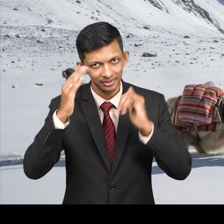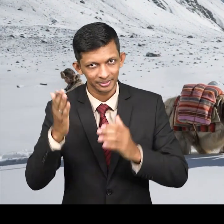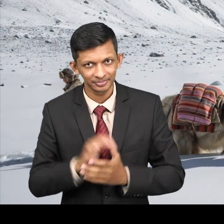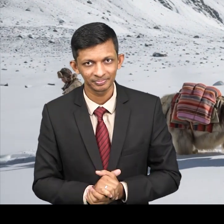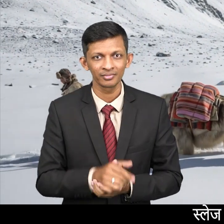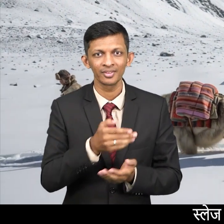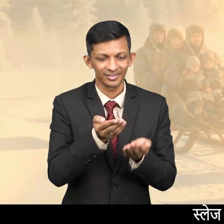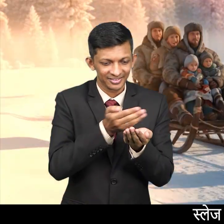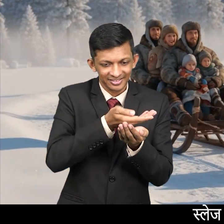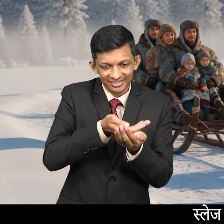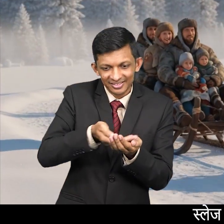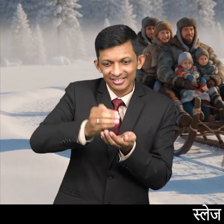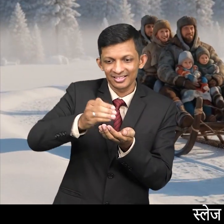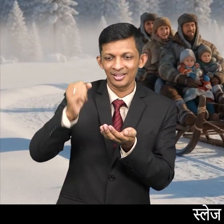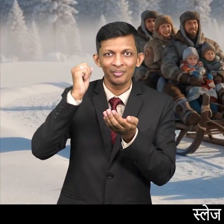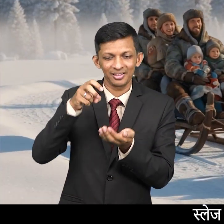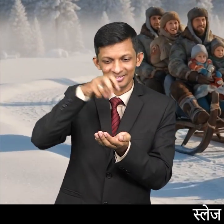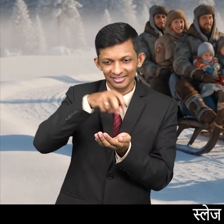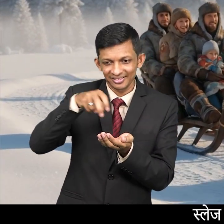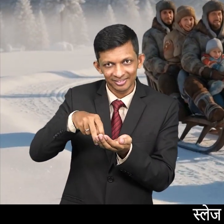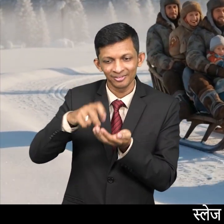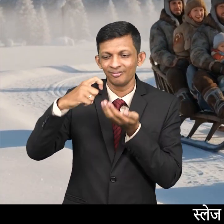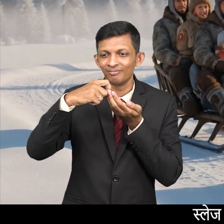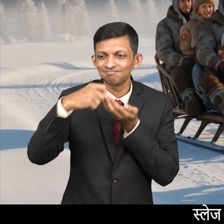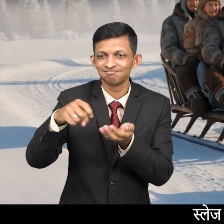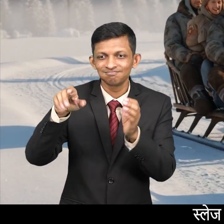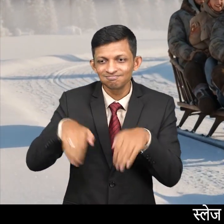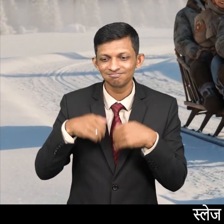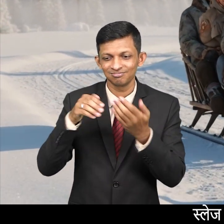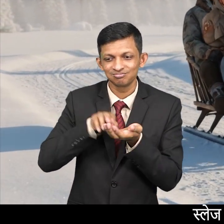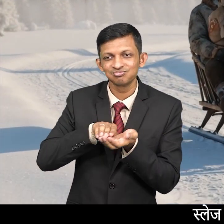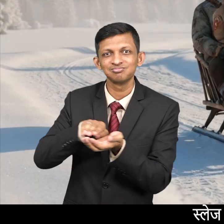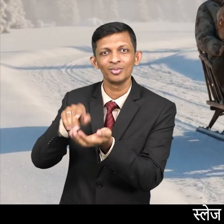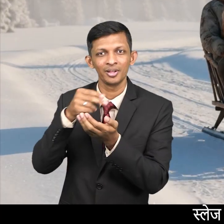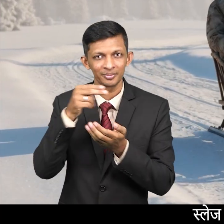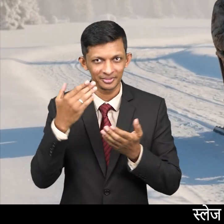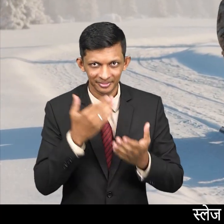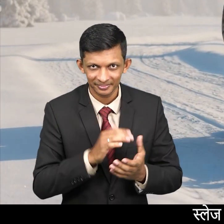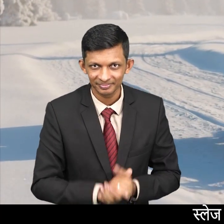याक का, स्लेज का, जो बर्फ पर फिसलती है,